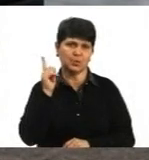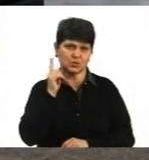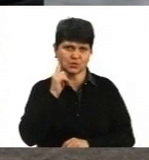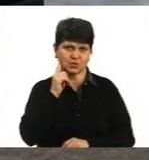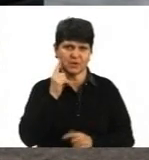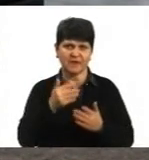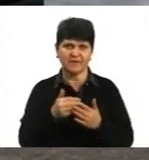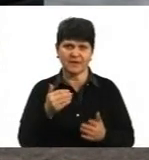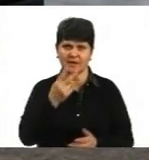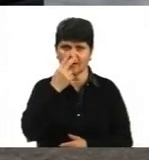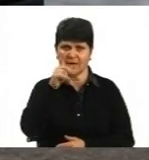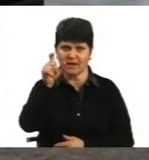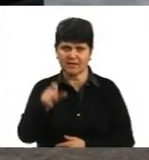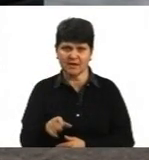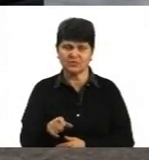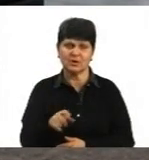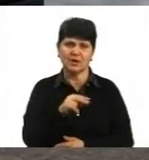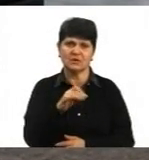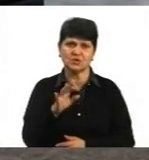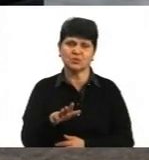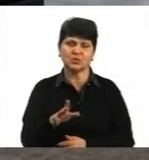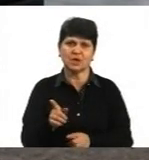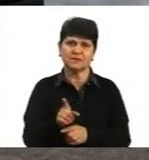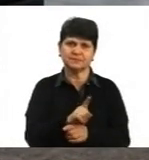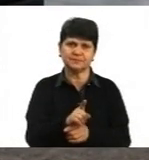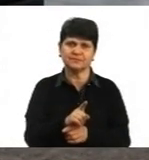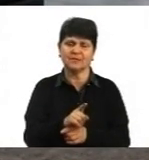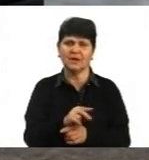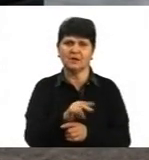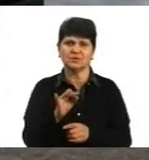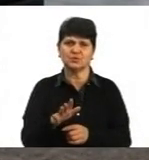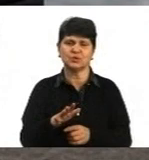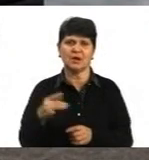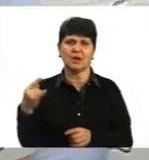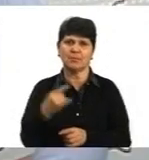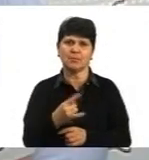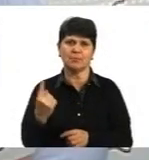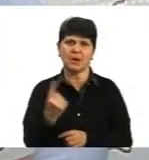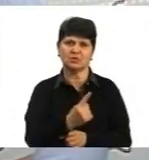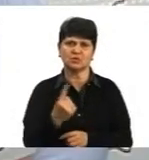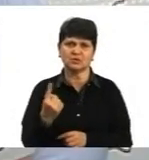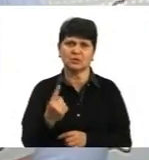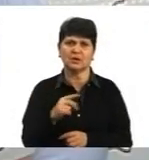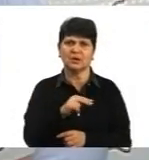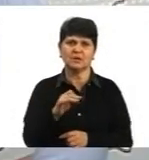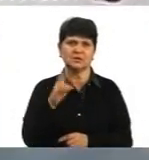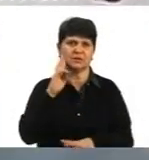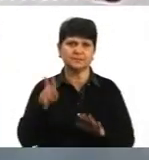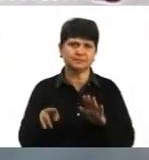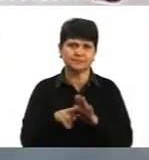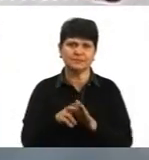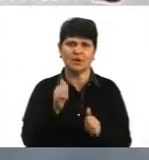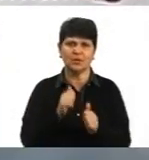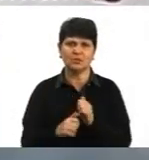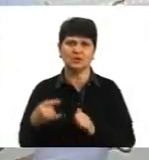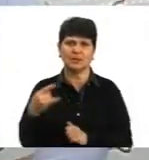з рухом пішоходів зелена хвиля, чи з маршрутними транспортними засобами, чи підлаштовано під кожен маршрут така